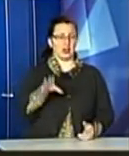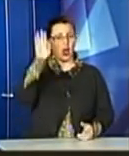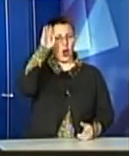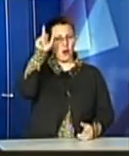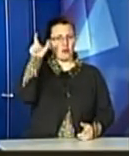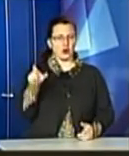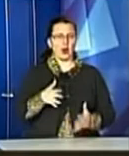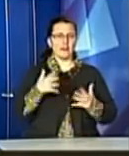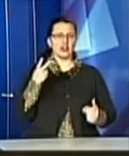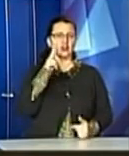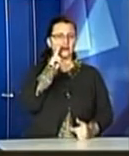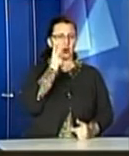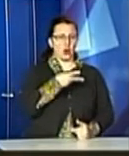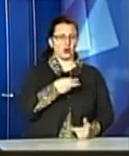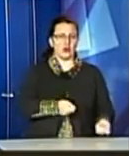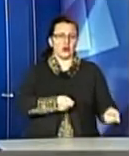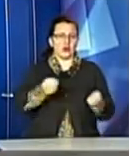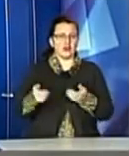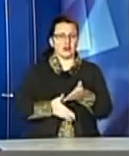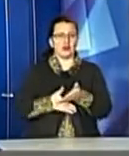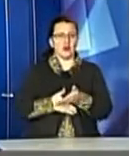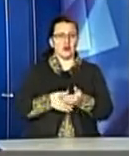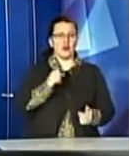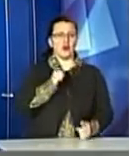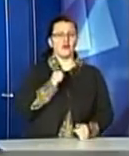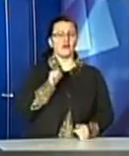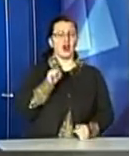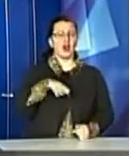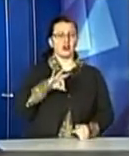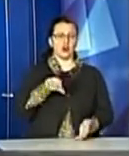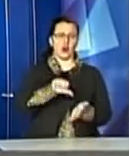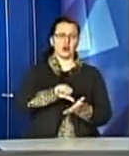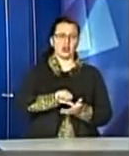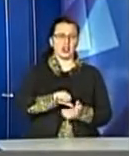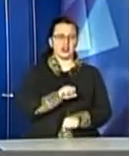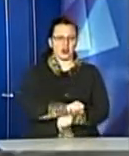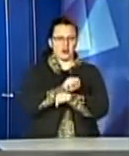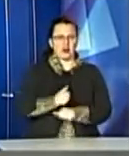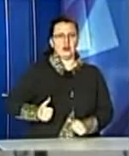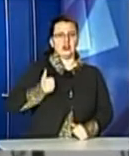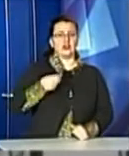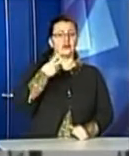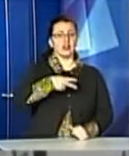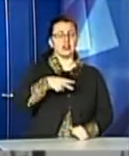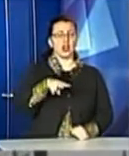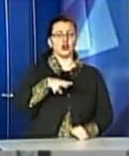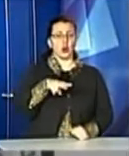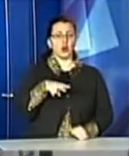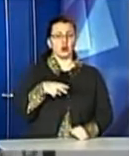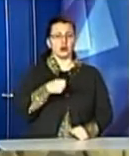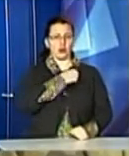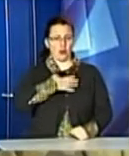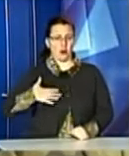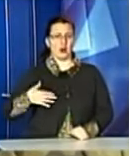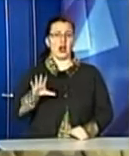Кондрак більше 2 років возив допомогу бійцям у зону АТО. Він був активним учасником Революції Гідності. 20 лютого чоловік отримав кульове поранення на